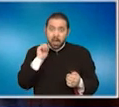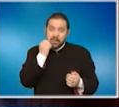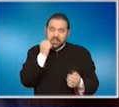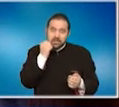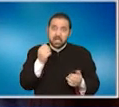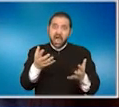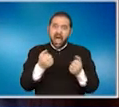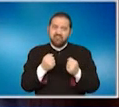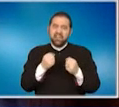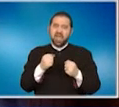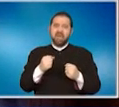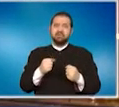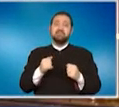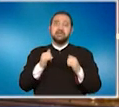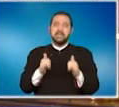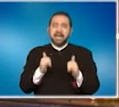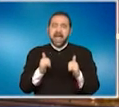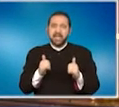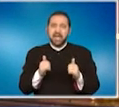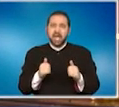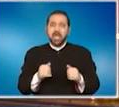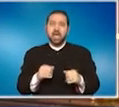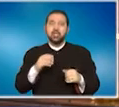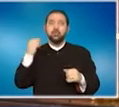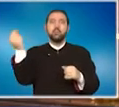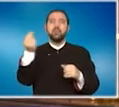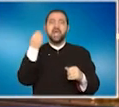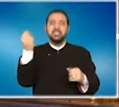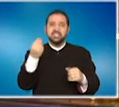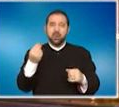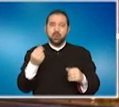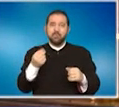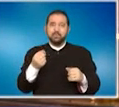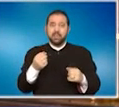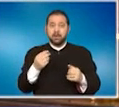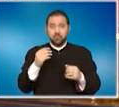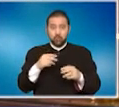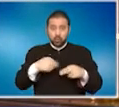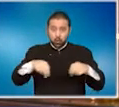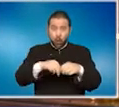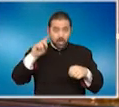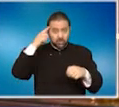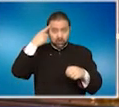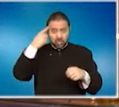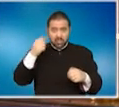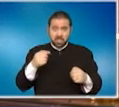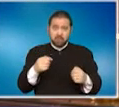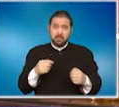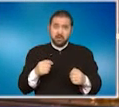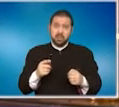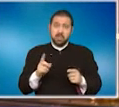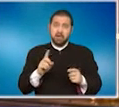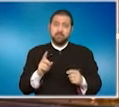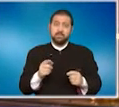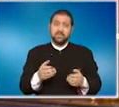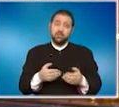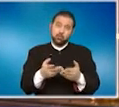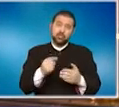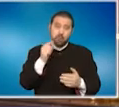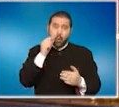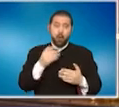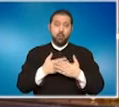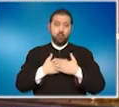rugăciunea, nu ducea un cadavru în Sfântul Altar pentru că e păcat, nu? Avem binecuvântare, sigur, cu cei adormiți, cu cei morți să-i ducem în biserică, dar